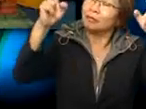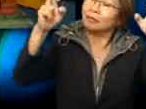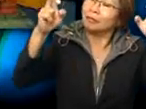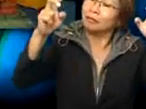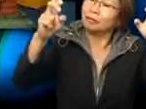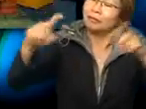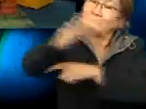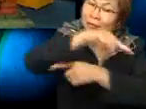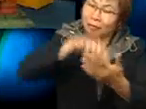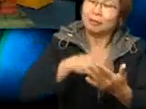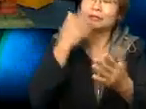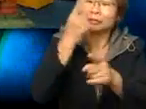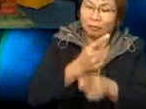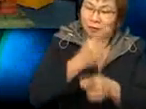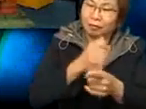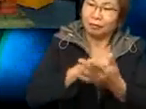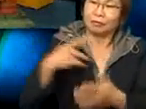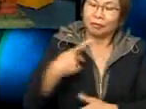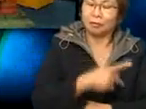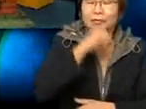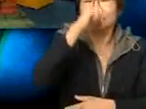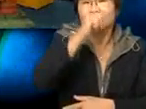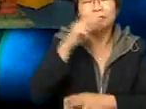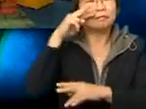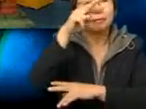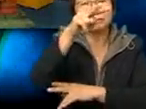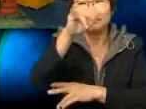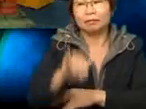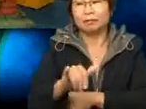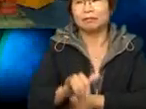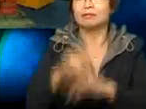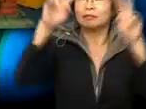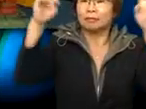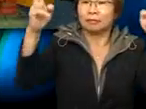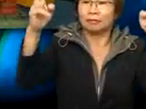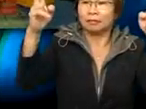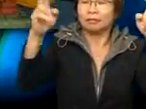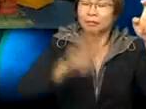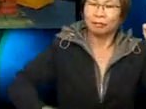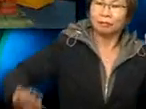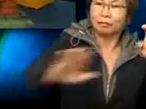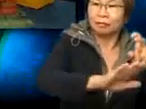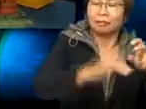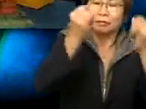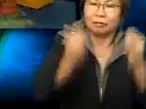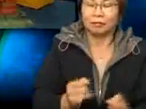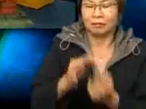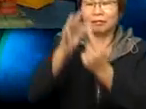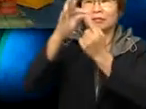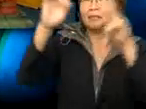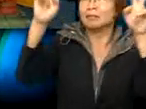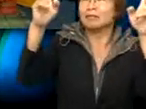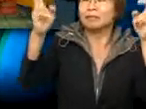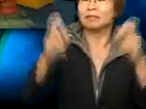tajuk yang hari ini, Kak Ati? Betul tu, Kak Ati. Kami dah tak sabar untuk melihatnya. Tajuknya, mereka insan